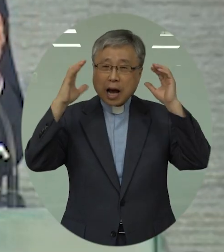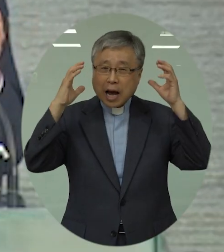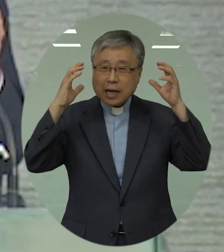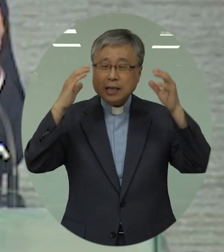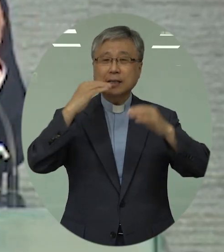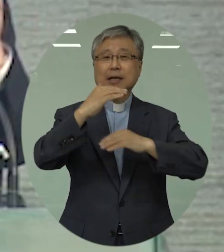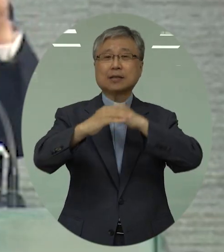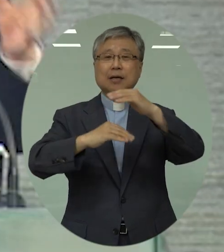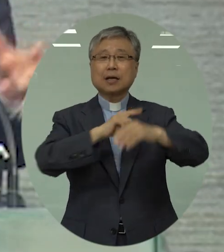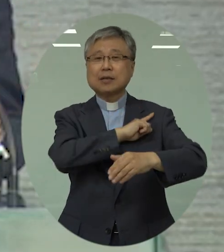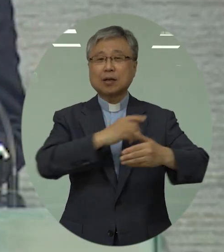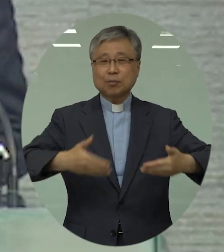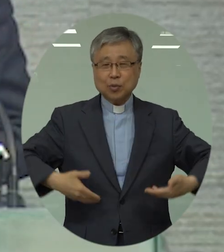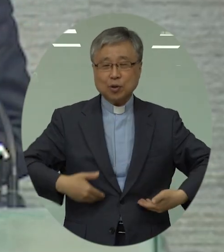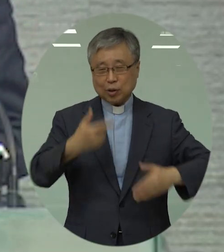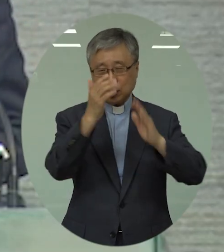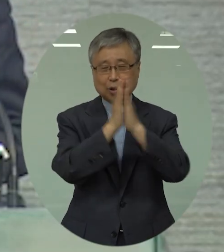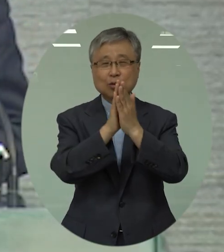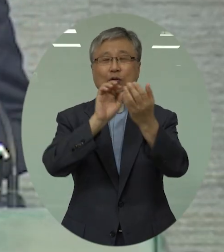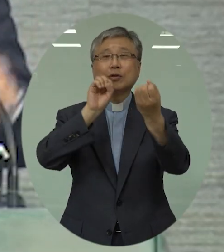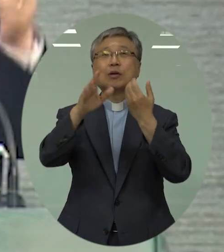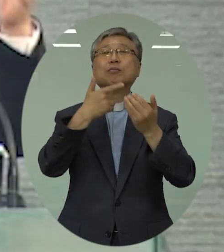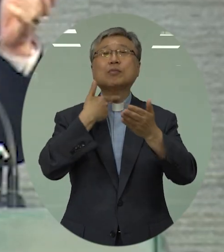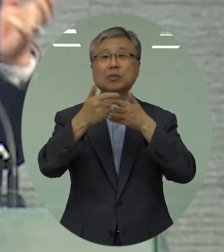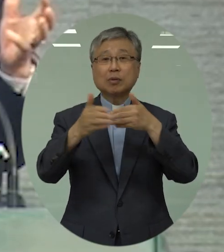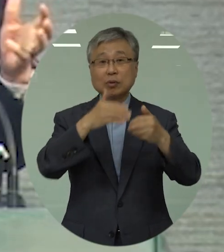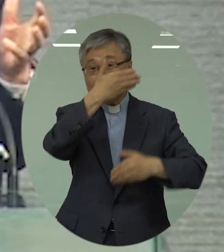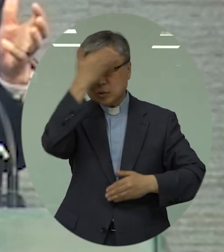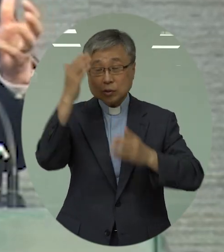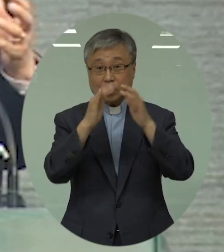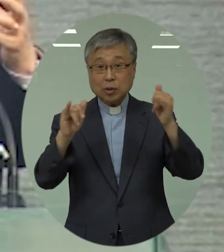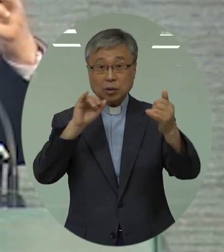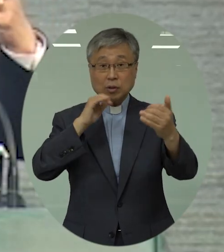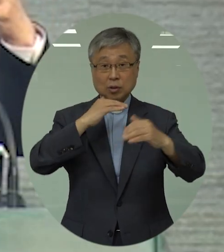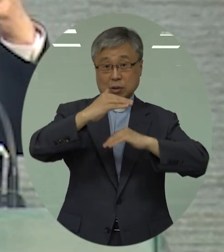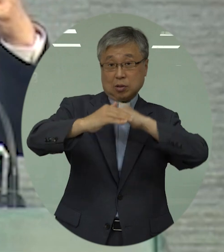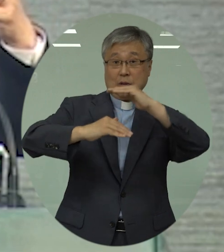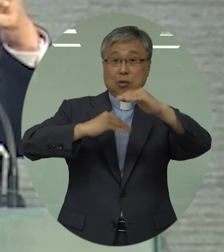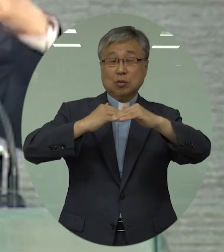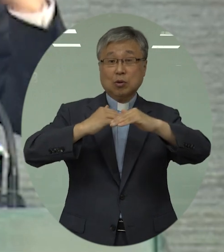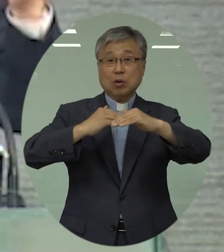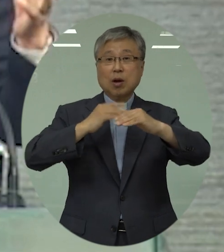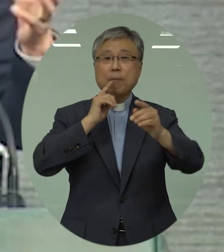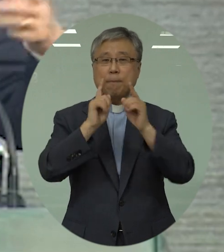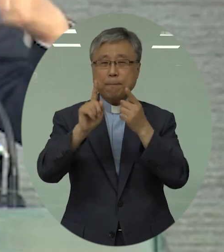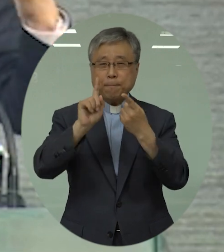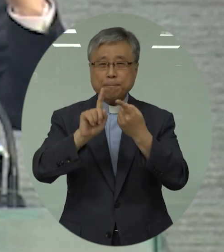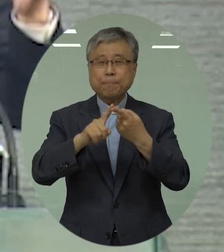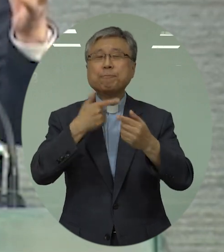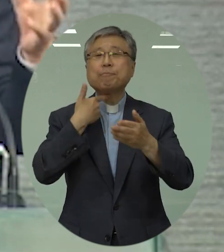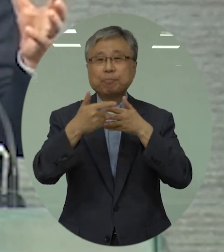뭐예요? 기도 응답의 체험. 청년의 단계에서는 말씀에 대한 체험, 살아있는 말씀을